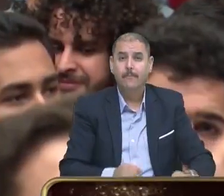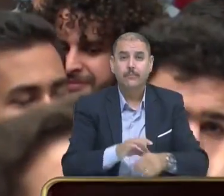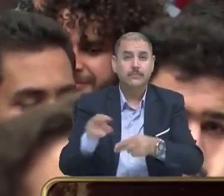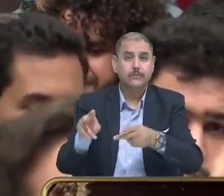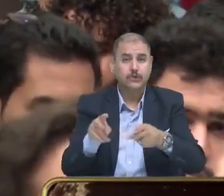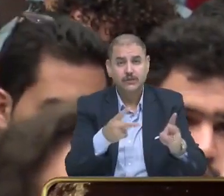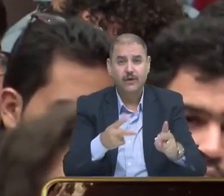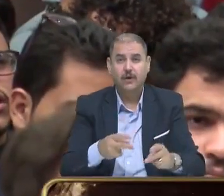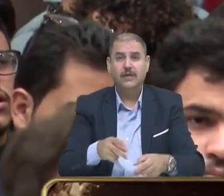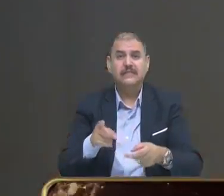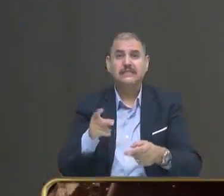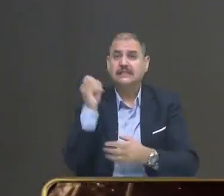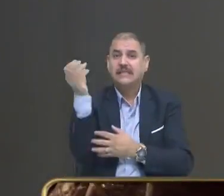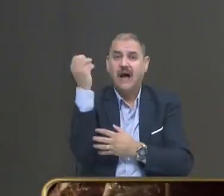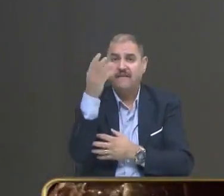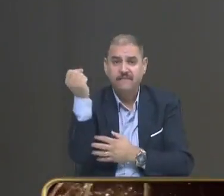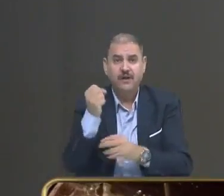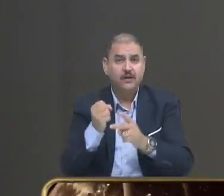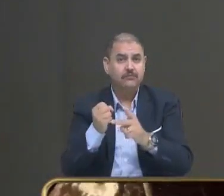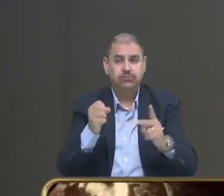والمستشفيات وطواقم الإسعاف والإغاثة.